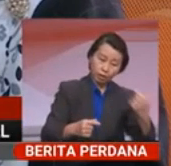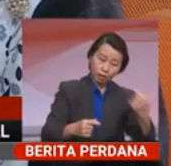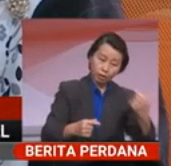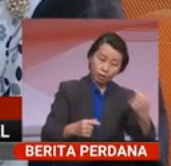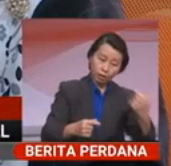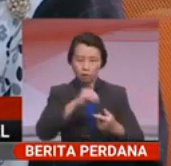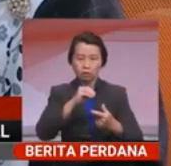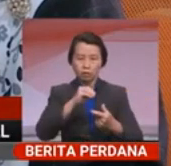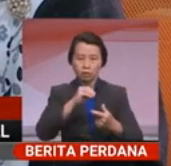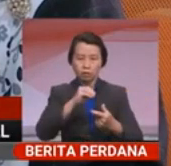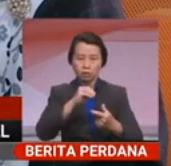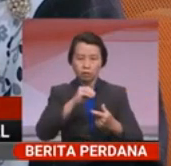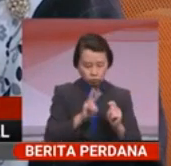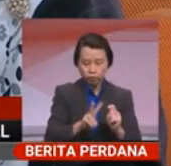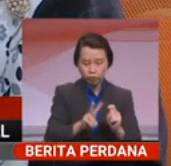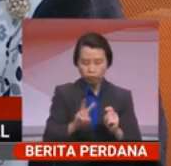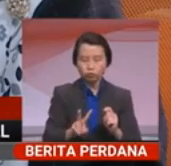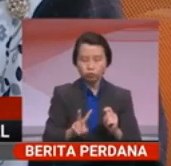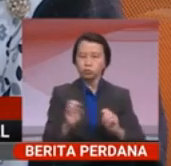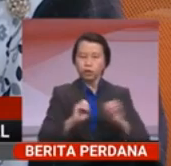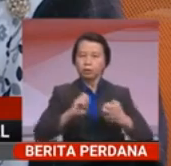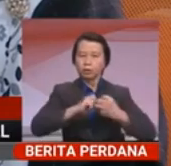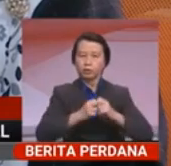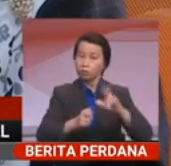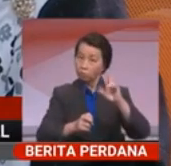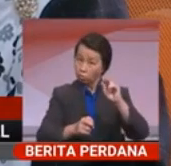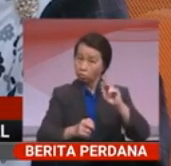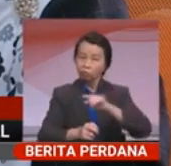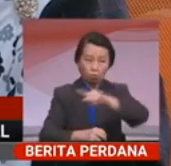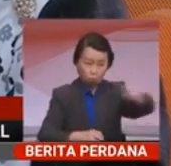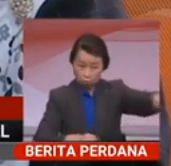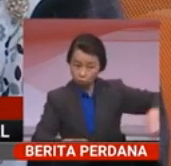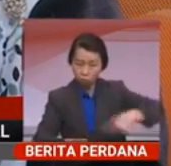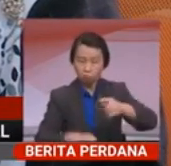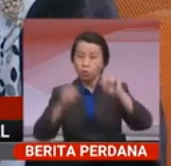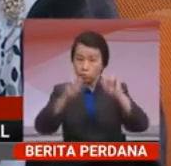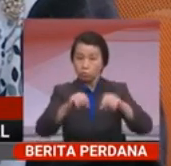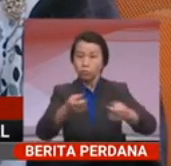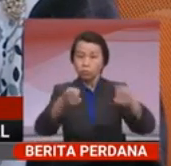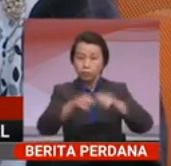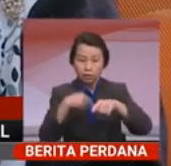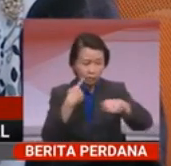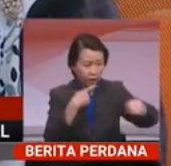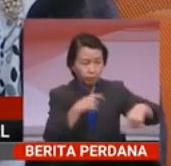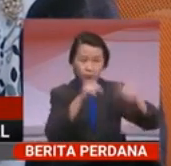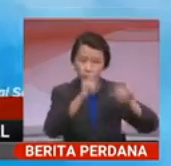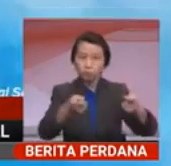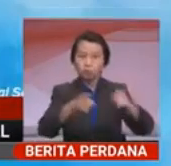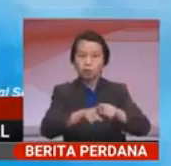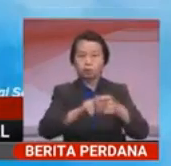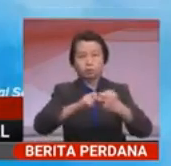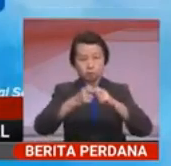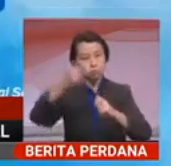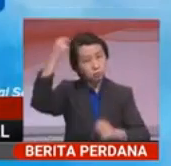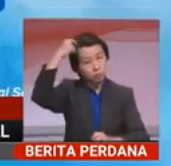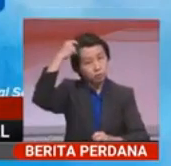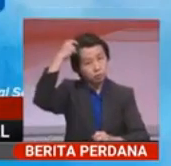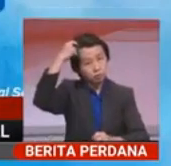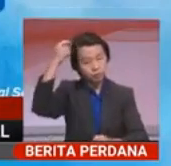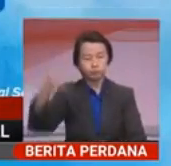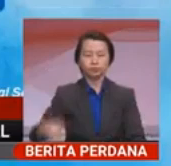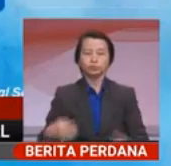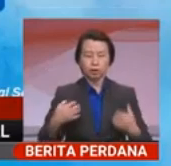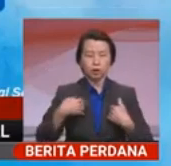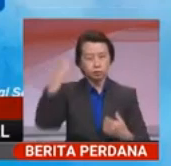M40 ataupun T22 tidak menghadapi. Sebenarnya keseluruhannya ia boleh berlaku kepada sesiapa saja. Terdapat beberapa